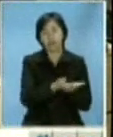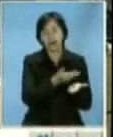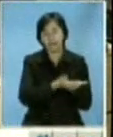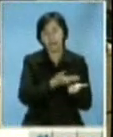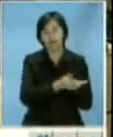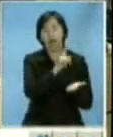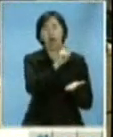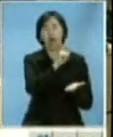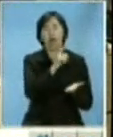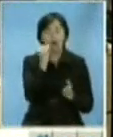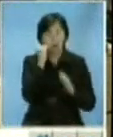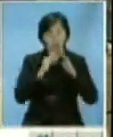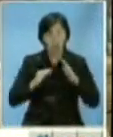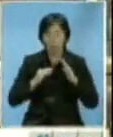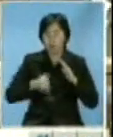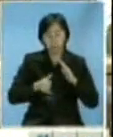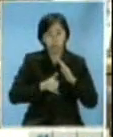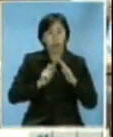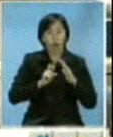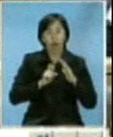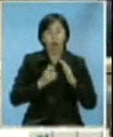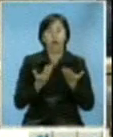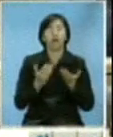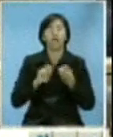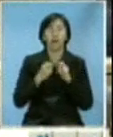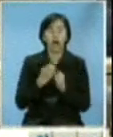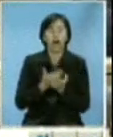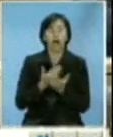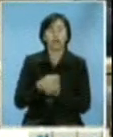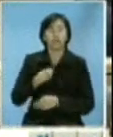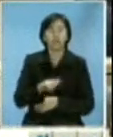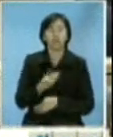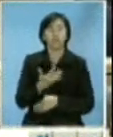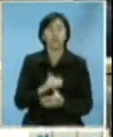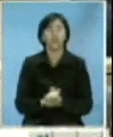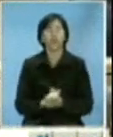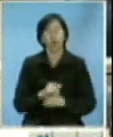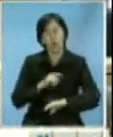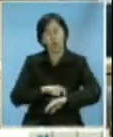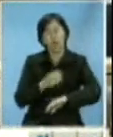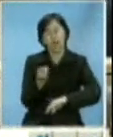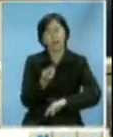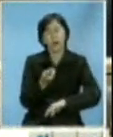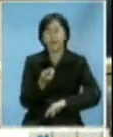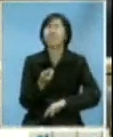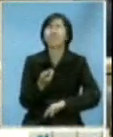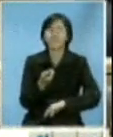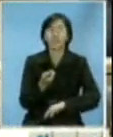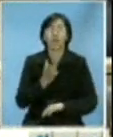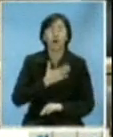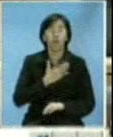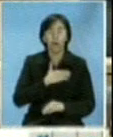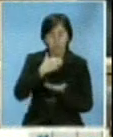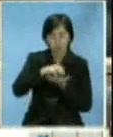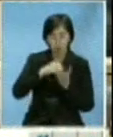วันนี้อยู่บ้านไม่ได้ครับท่านประธานครับด้วยระยะเวลาที่จำกัดจริงๆแล้วผมมี